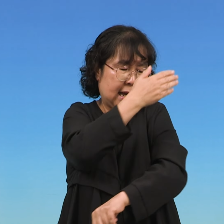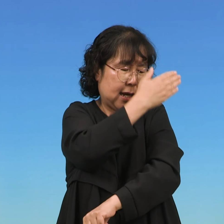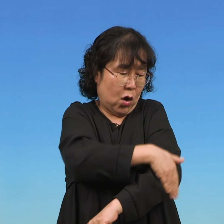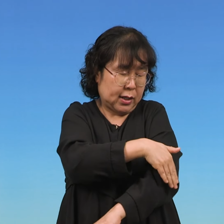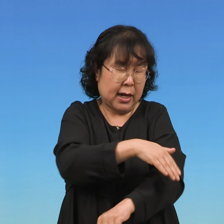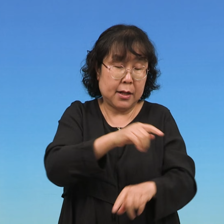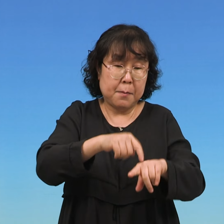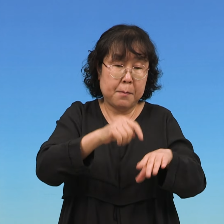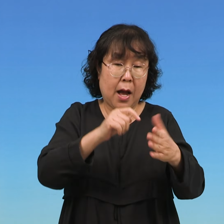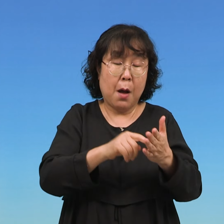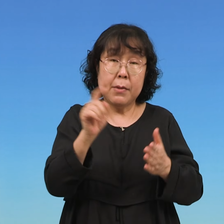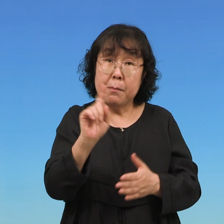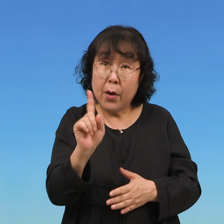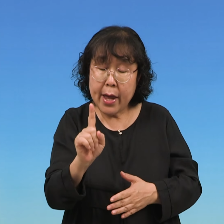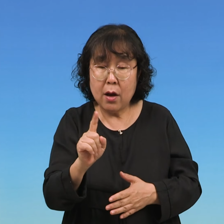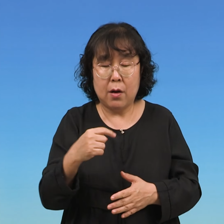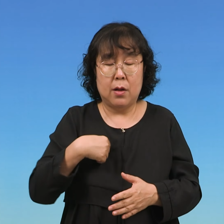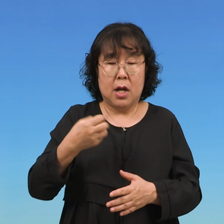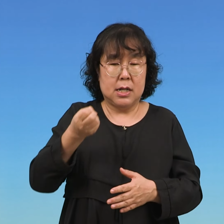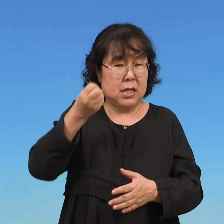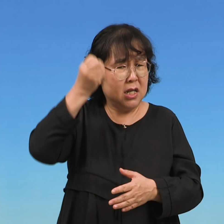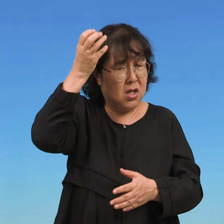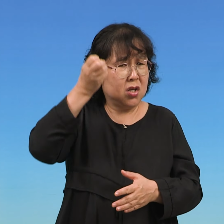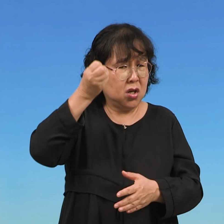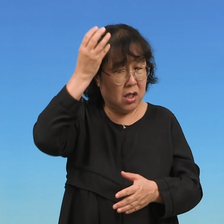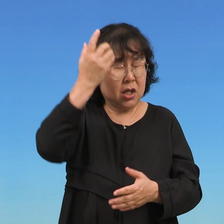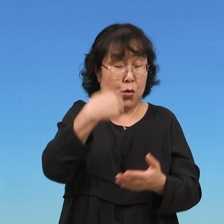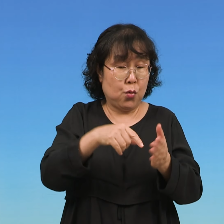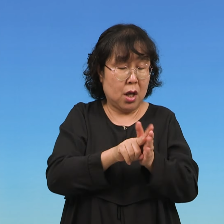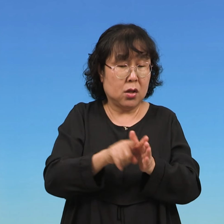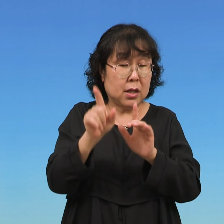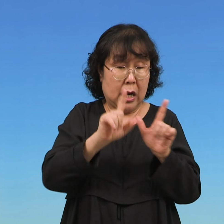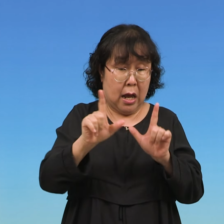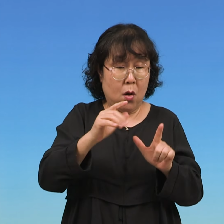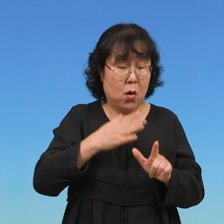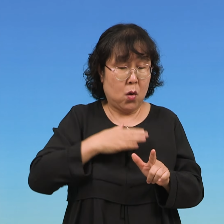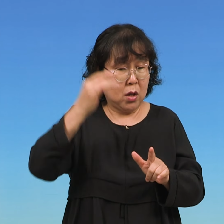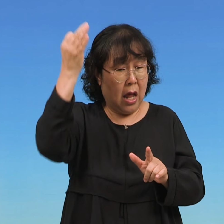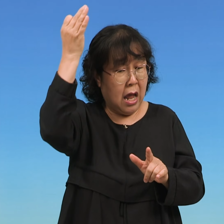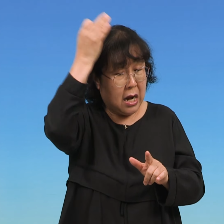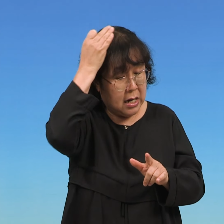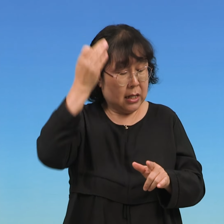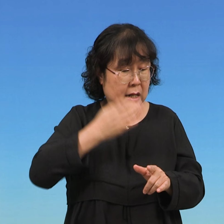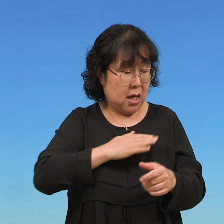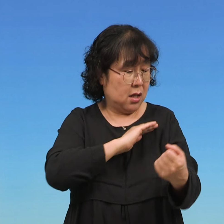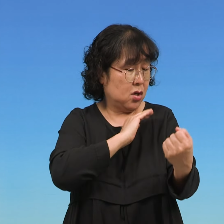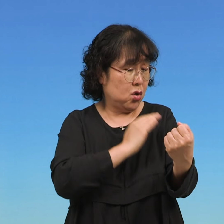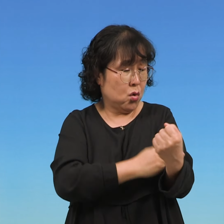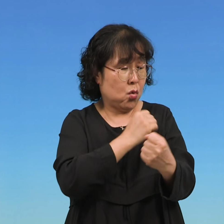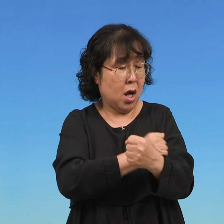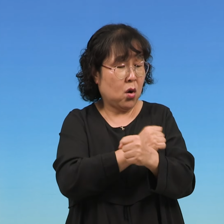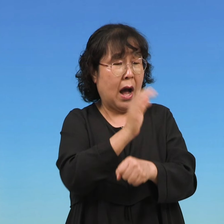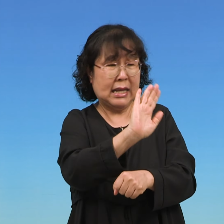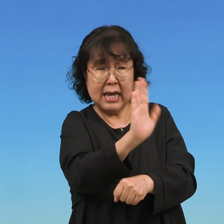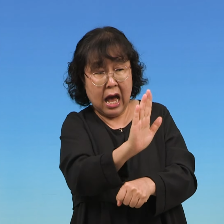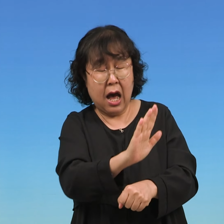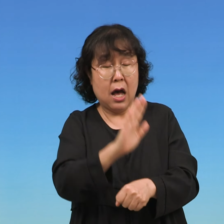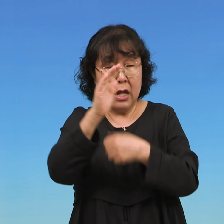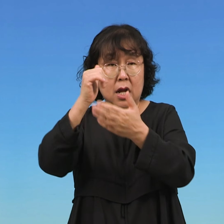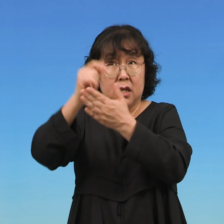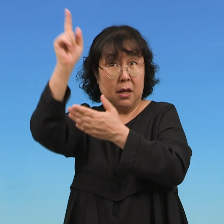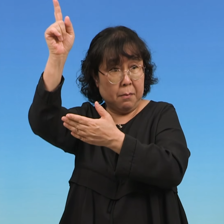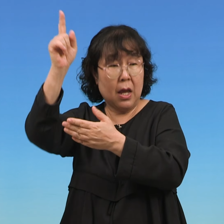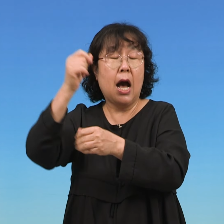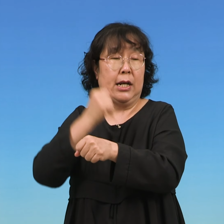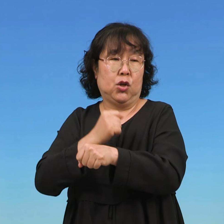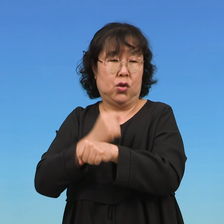똑같아요이 치기 위해 산 사람 내가 주목받을게 아니라는 겁니다 나한테 와서 이러느냐고 하나님